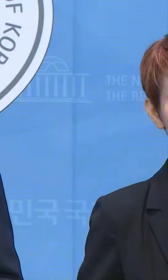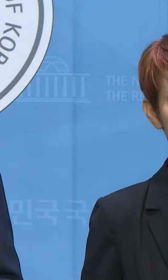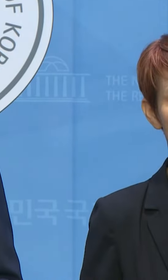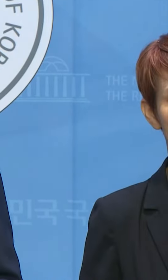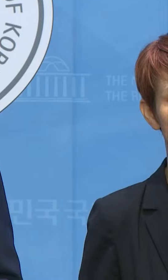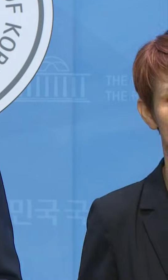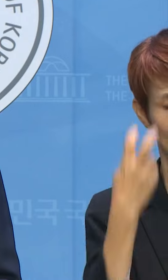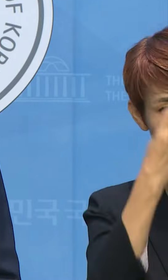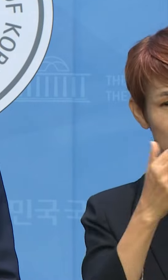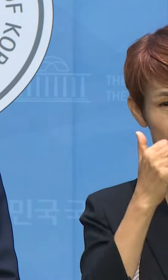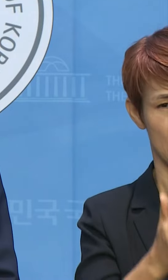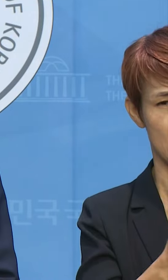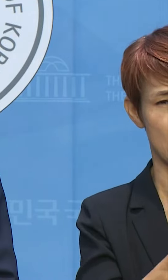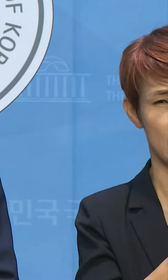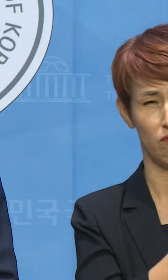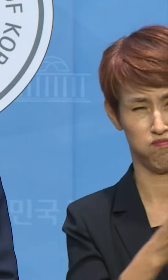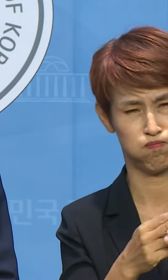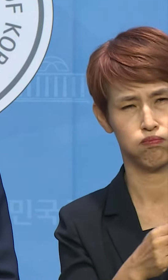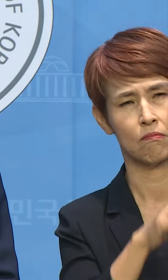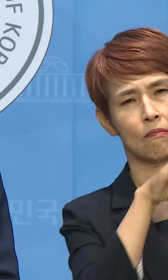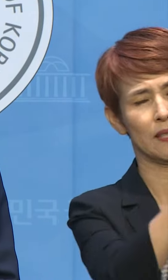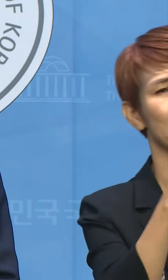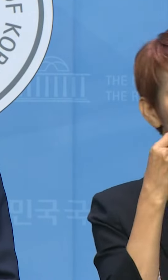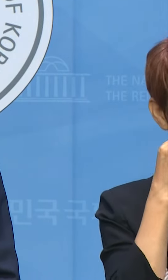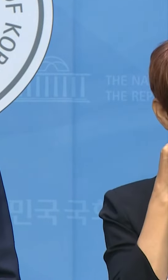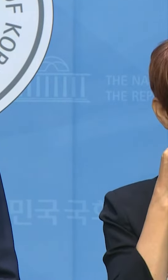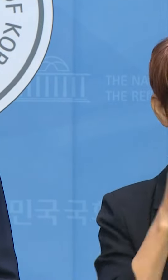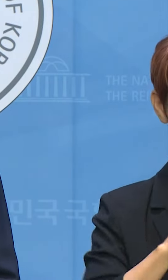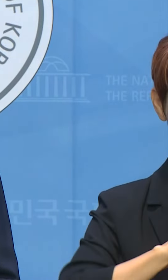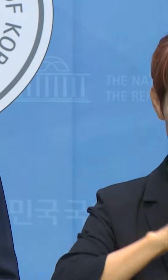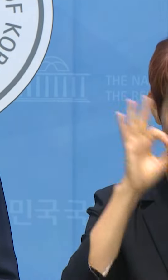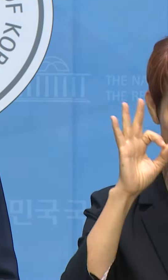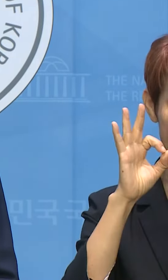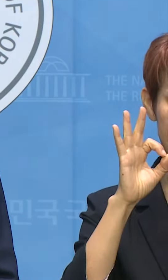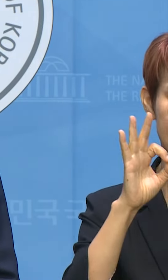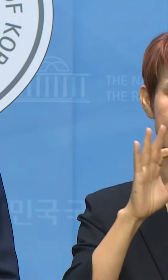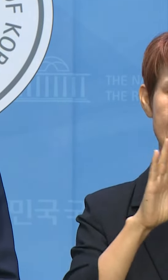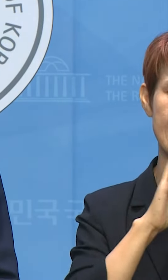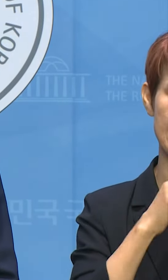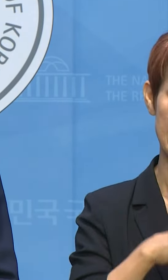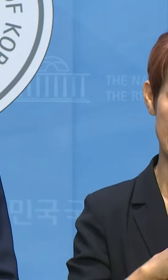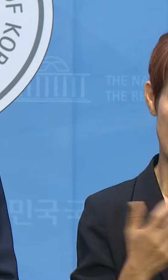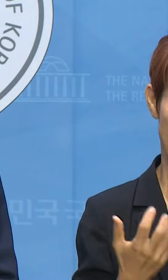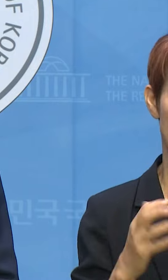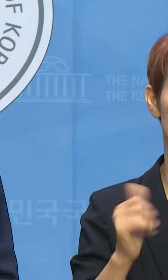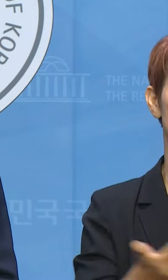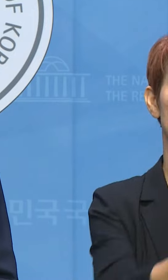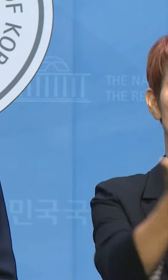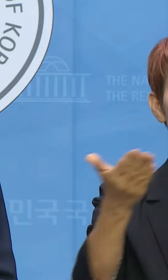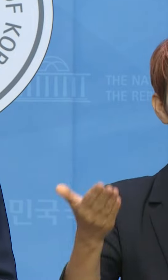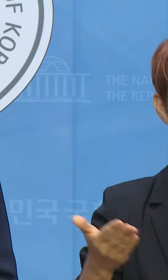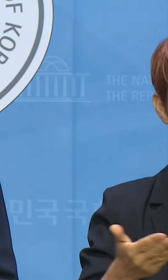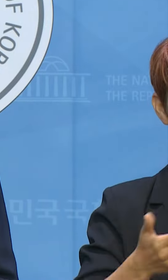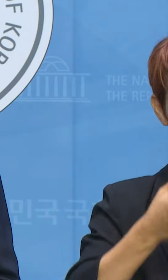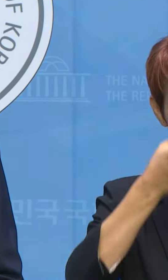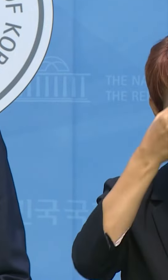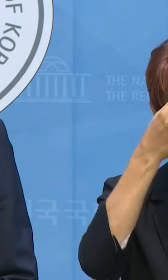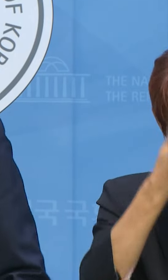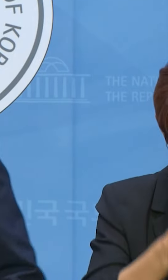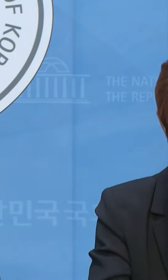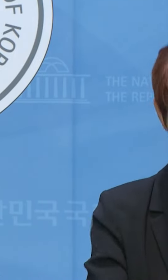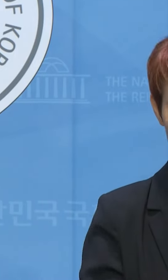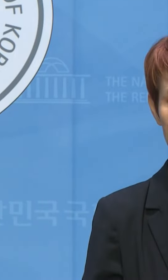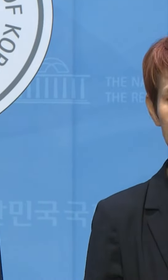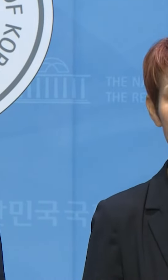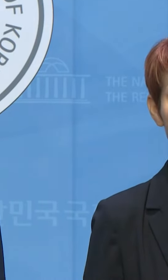저지하지 못했습니다 그 과거에 대해서는 더욱 뼈 아프게 국 께 머리 숙여